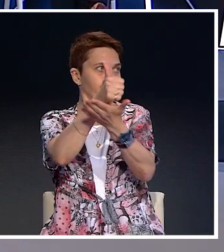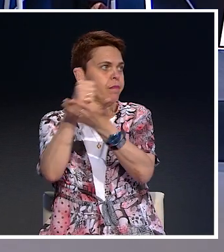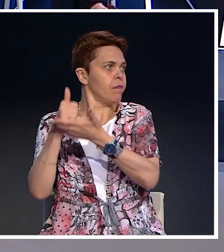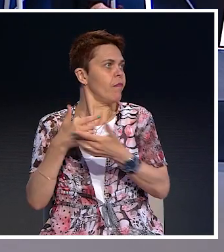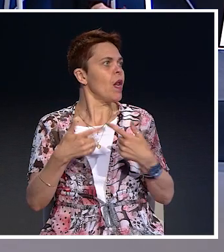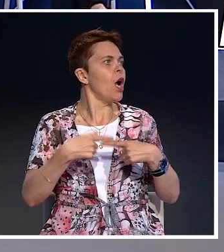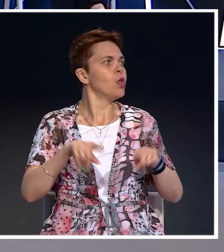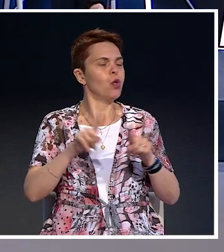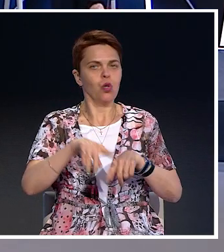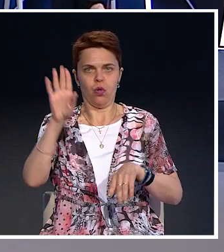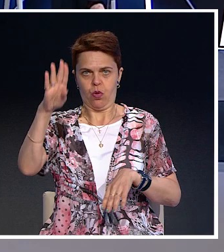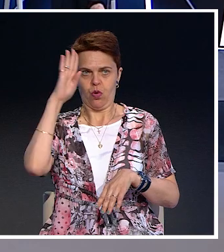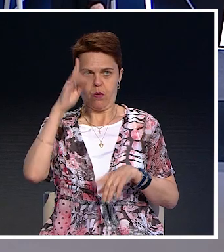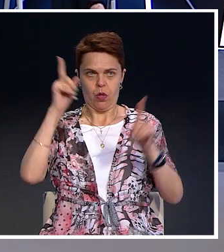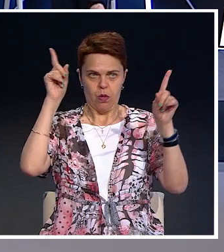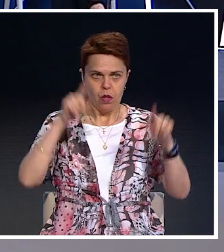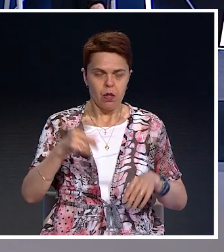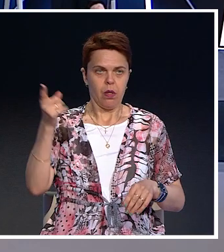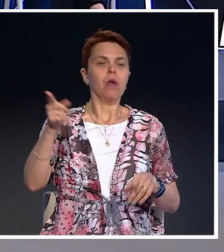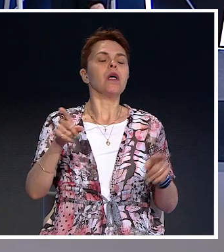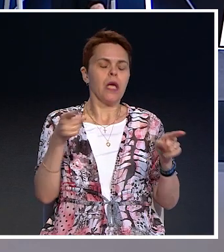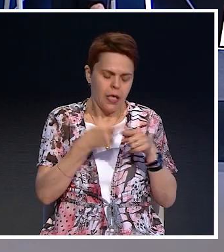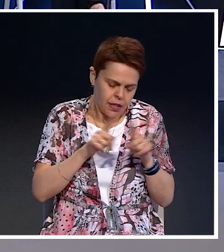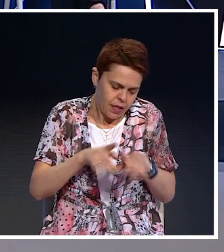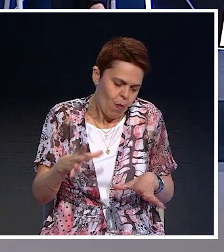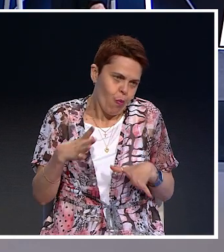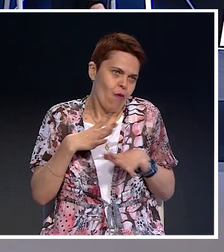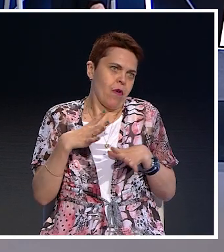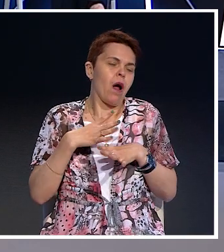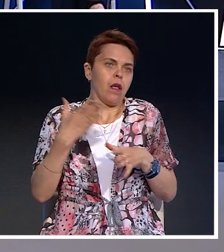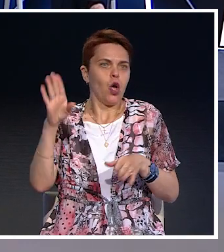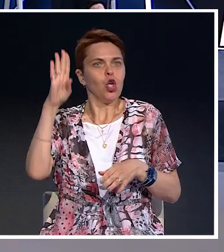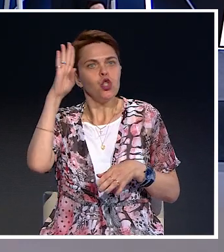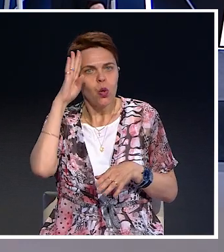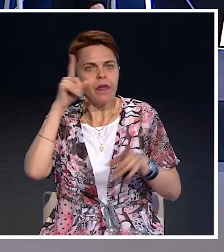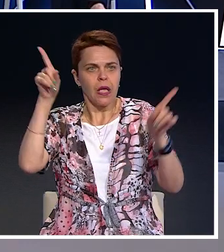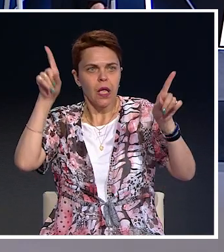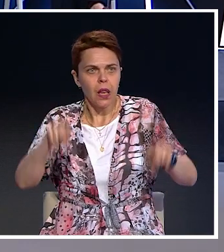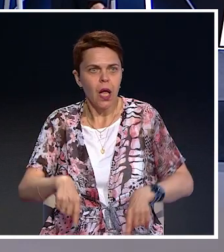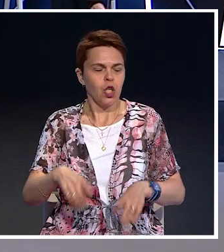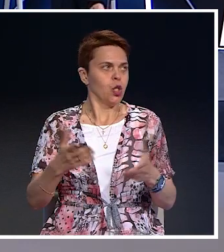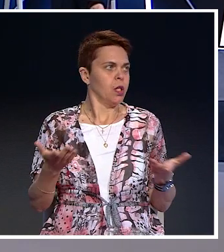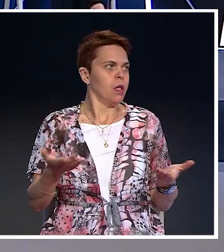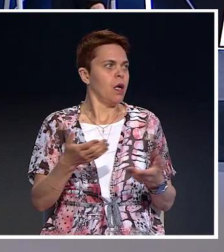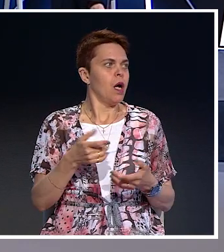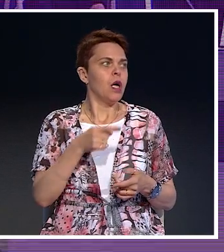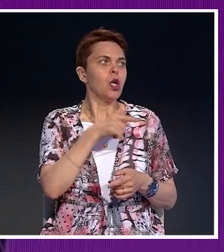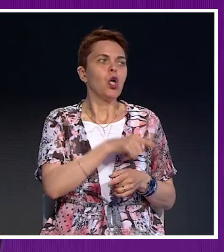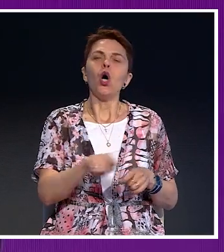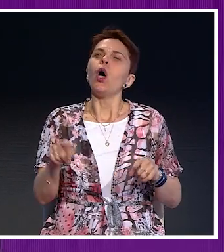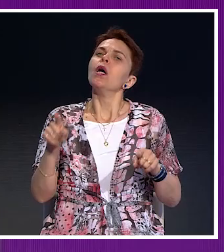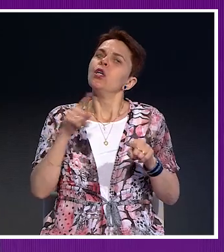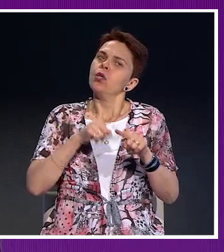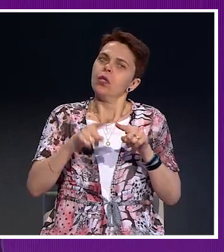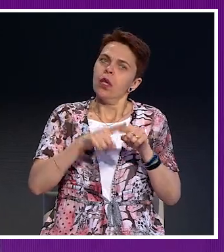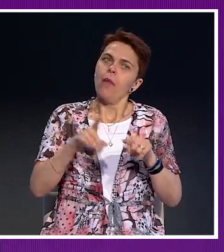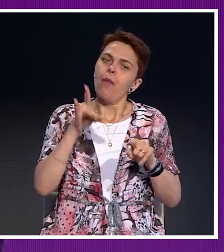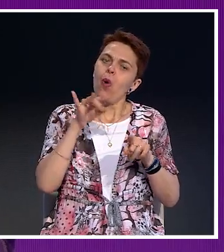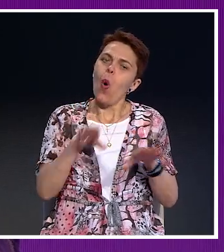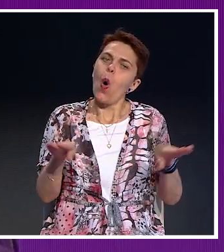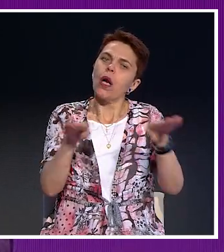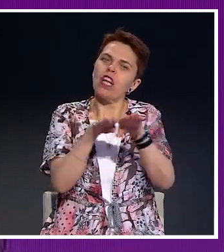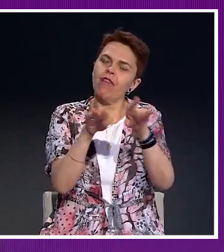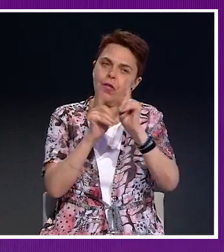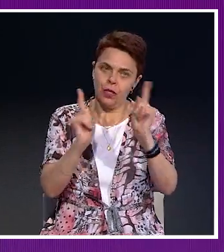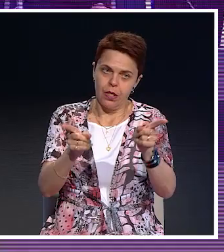так, але і чоловіків буває ставлять такими ляльками. Тобто, безперечно. Тут я не думаю, що... Тут якраз швидше я про рівність